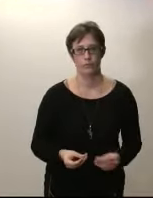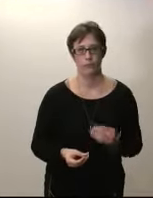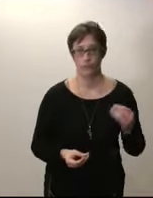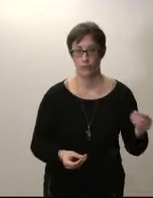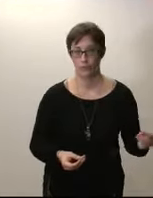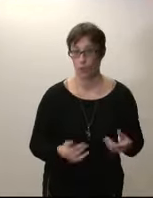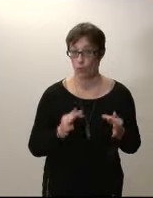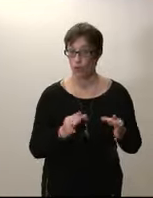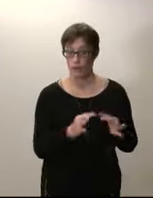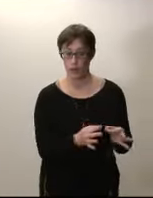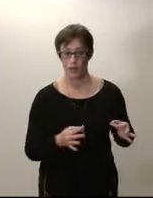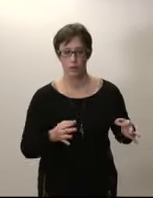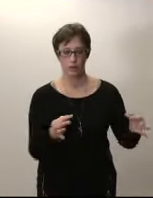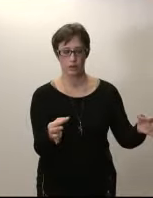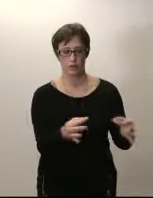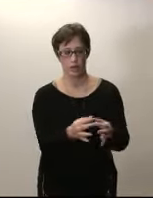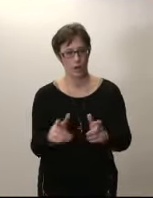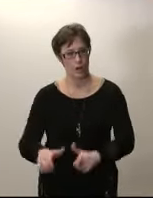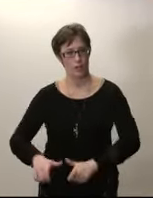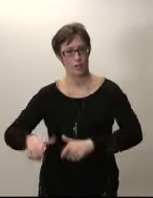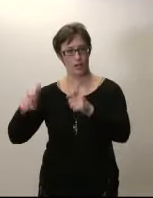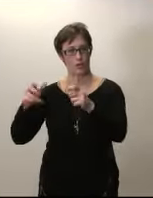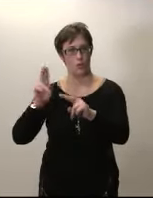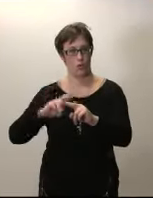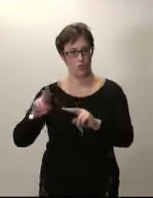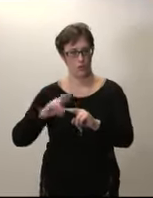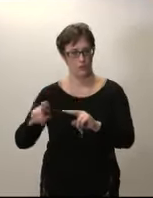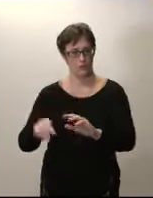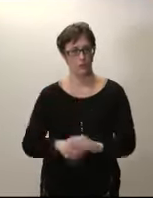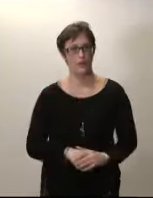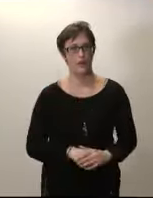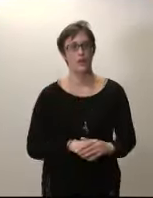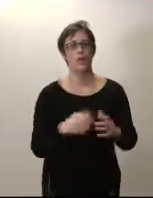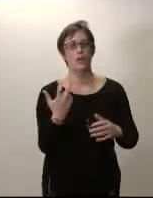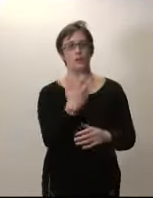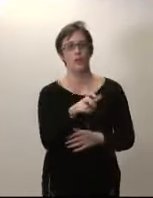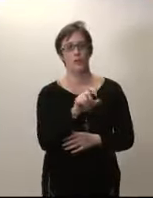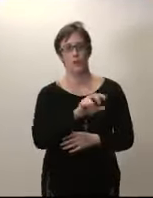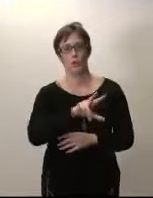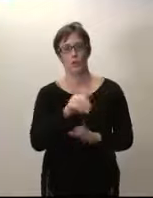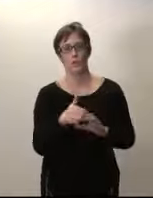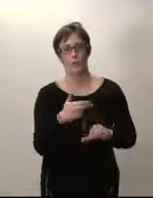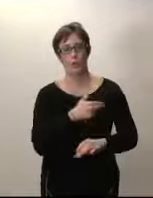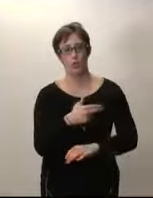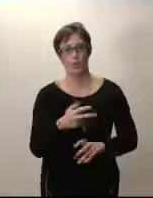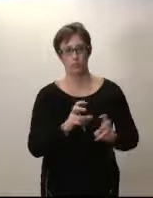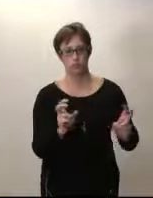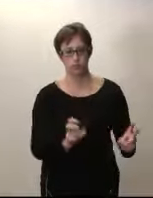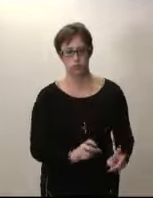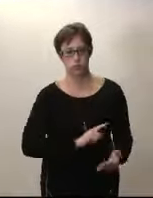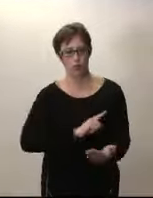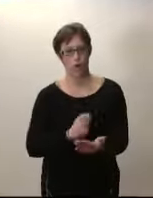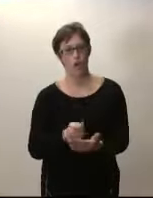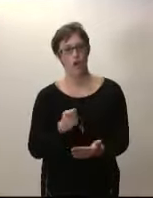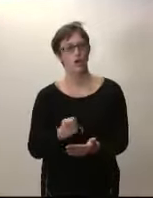l'entretien des terrains et des bâtiments, 323 000 euros dans l'achat de prestations. Alors, qu'est-ce que c'est les prestations? On trouve les